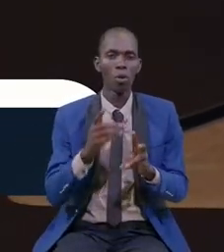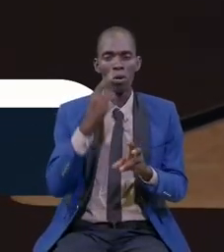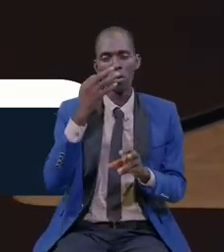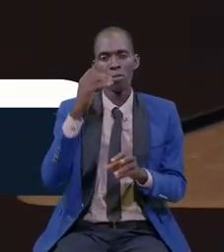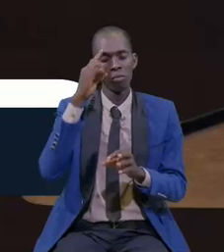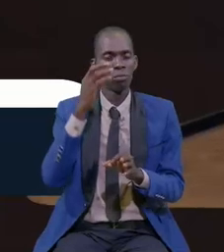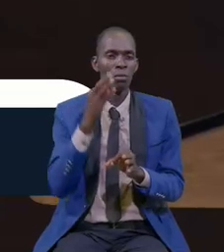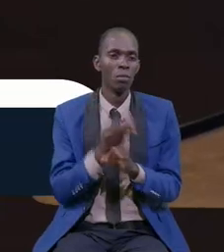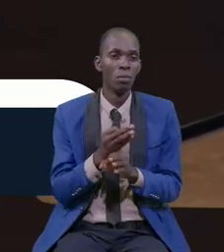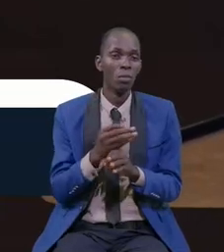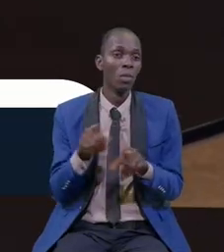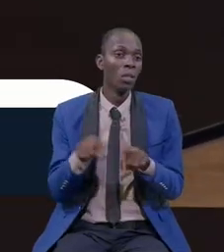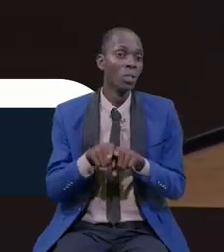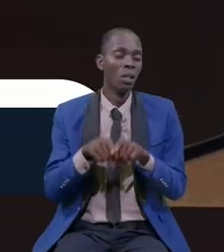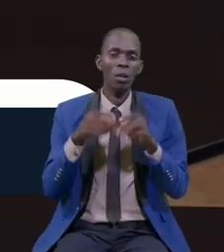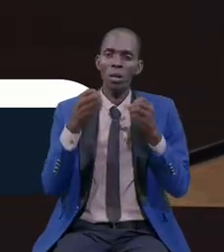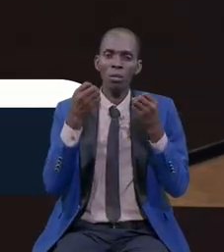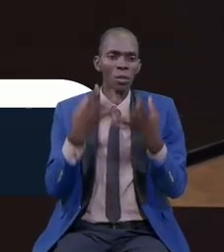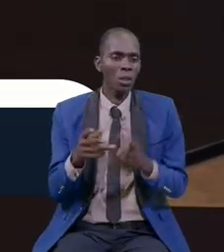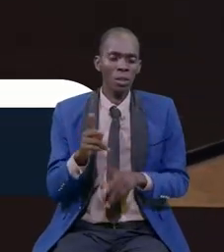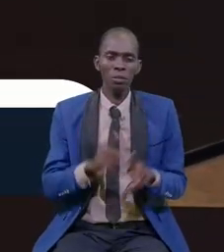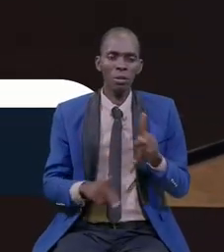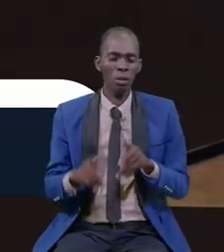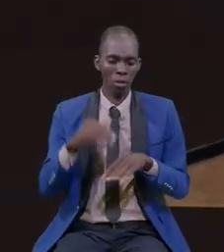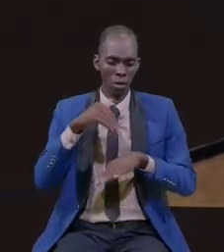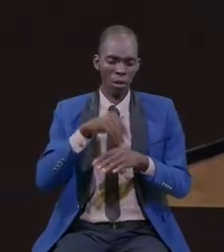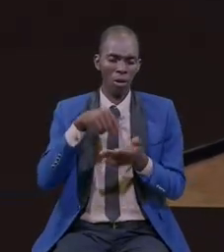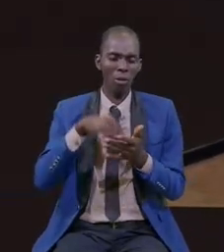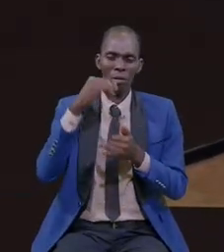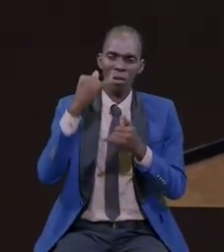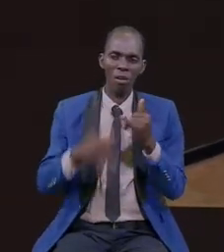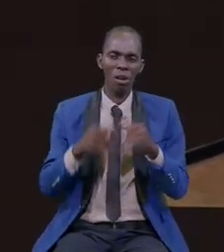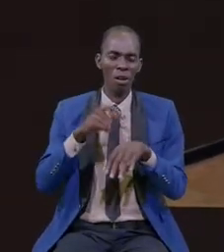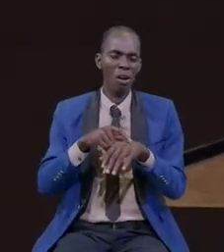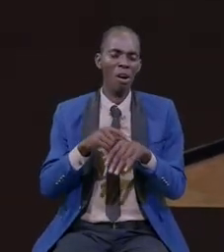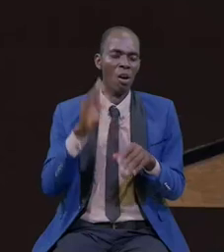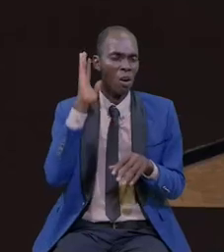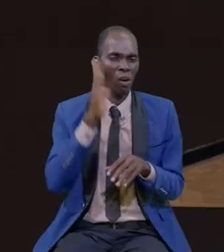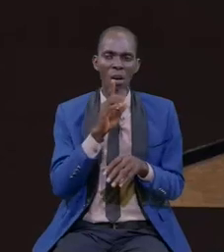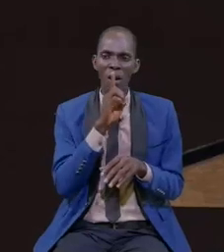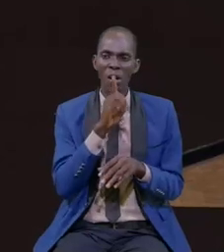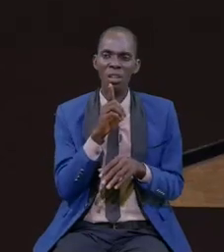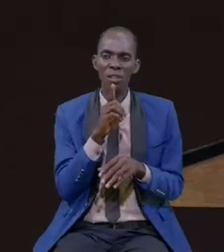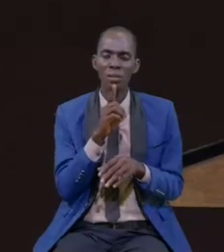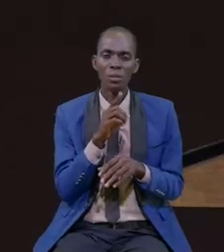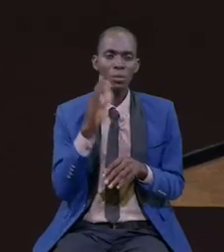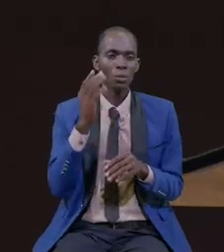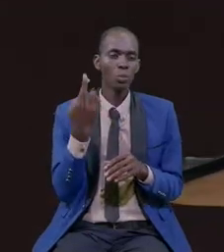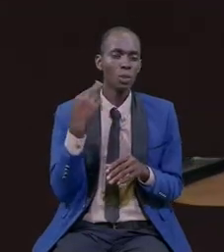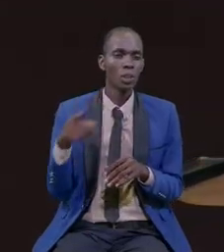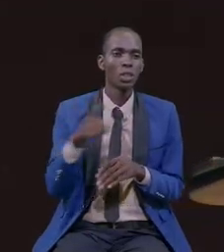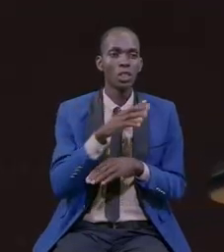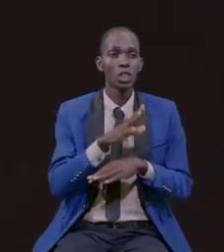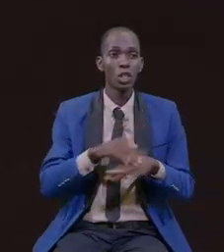ont dévié dans ces derniers jours et c'est à cela que vous avez été appelé